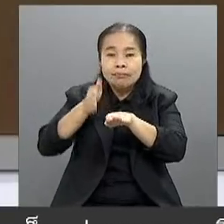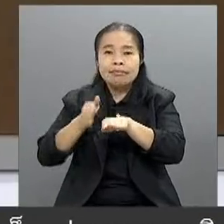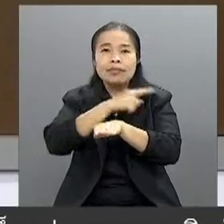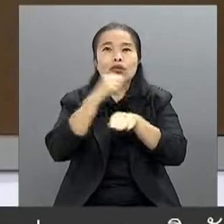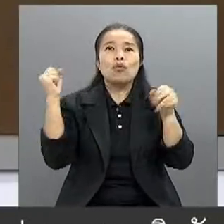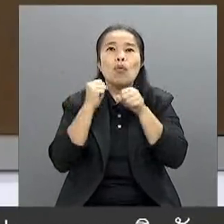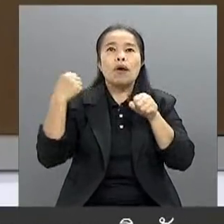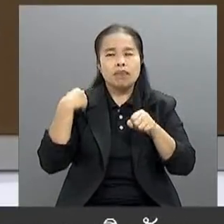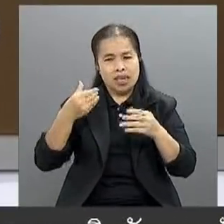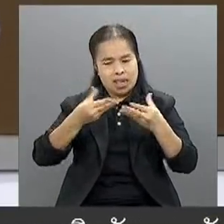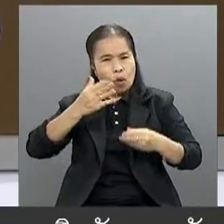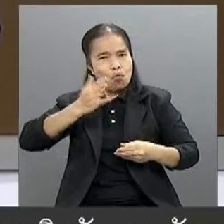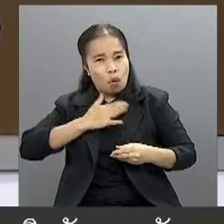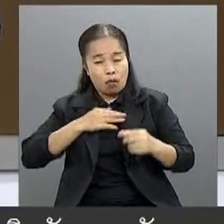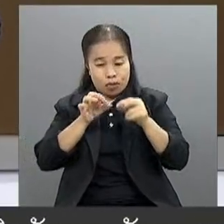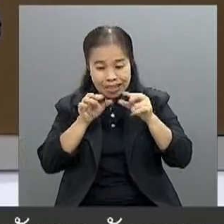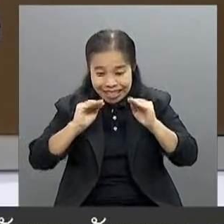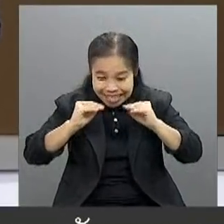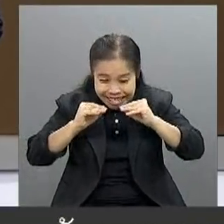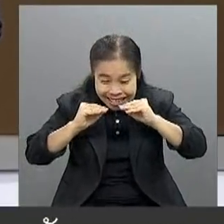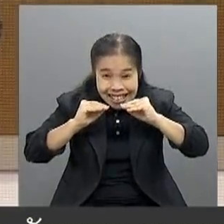คะแล้วก็ภูฐานนะคะหลังจากที่อินเดียส่งทหารเข้าไปในพื้นที่เพื่อขัดขวางไม่ให้จีนสร้างถนนเนื่องจากว่ากังวลว่าจีนเนี่ยจะไปเข้าถึงพื้นที่ไร้วงกลมนะคะซึ่งเรียกว่าคอไก่เป็นพื้นที่ที่มีความกว้างอยู่20กิโลเมตรแล้วก็เชื่อว่ารัฐทางตะวันออกเฉียงเหนือเจ็บรัฐกับแผ่นดินใหญ่ของอินเดียแต่ความขัดแย้งครั้งนี้ก็ยุติลงได้ด้วยการเจรจากันของทั้งสองฝ่ายนะคะในตอนนั้นเนี่ยแถลงการณ์ของกระทรวงการต่างประเทศอินเดียระบุว่าไม่มีการกำหนดเส้นแบ่งเขตควบคุมตามความเป็นจริงร่วมกันในพื้นที่พรมแดนระหว่างอินเดียและจีนและการรับรู้เส้นแบ่งเขตควบคุมตามความเป็นจริงที่ไม่ตรงกันเป็นต้นเหตุของความขัดแย้งที่สามารถหลีกเลี่ยงได้ค่ะหากว่าทั้งสองฝ่ายสามารถเห็นชอบร่วมกันได้ในเรื่องของเส้นพรมแดน